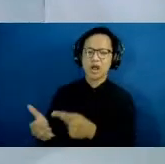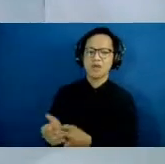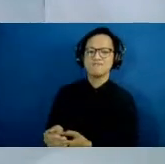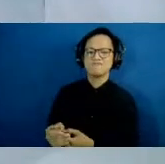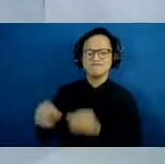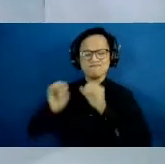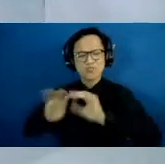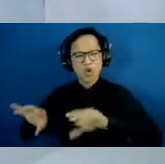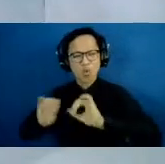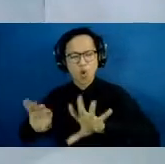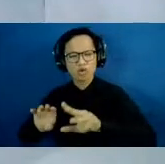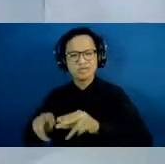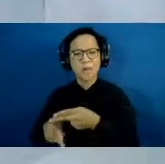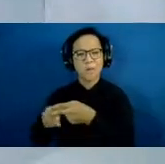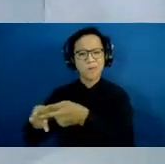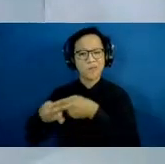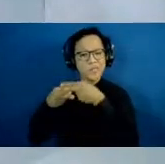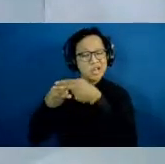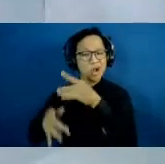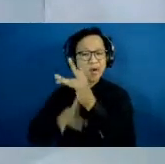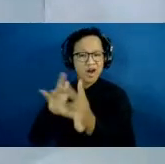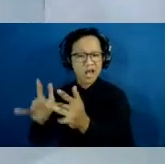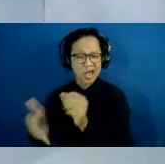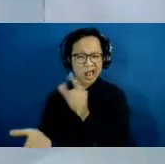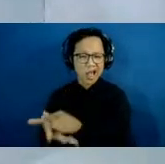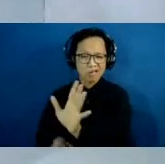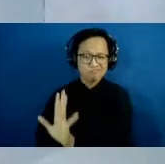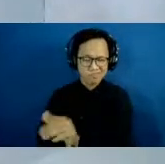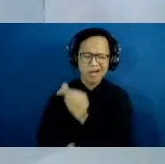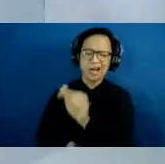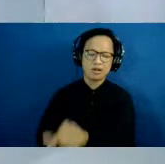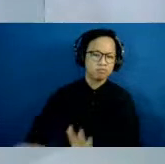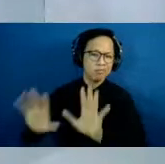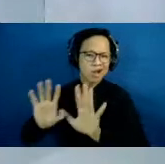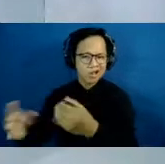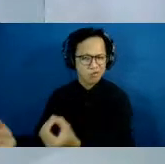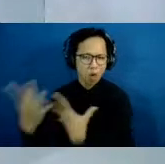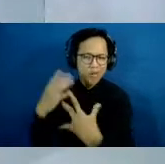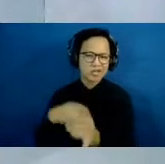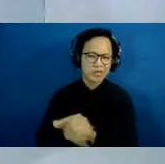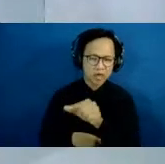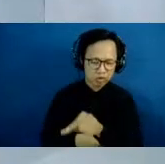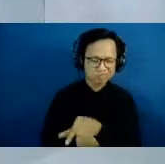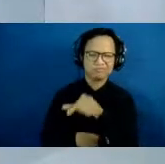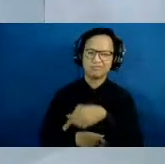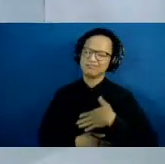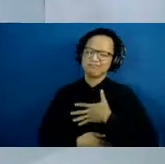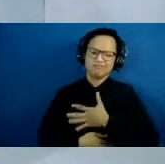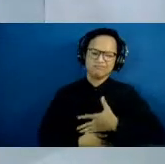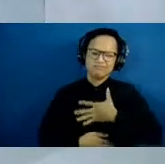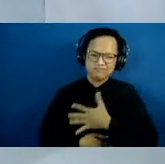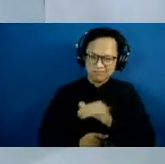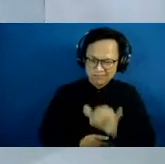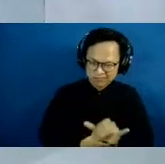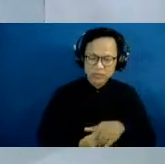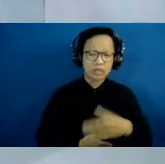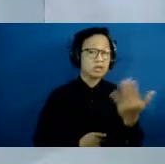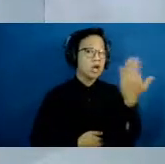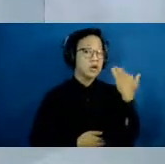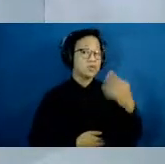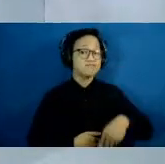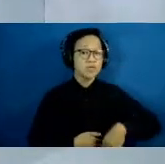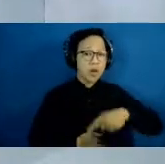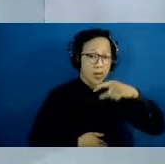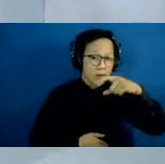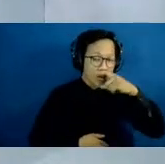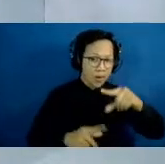ilegal, sehingga memang itu terkadang memang meresahkan jadinya. Nah, berkenan tadi yang ditanyakan oleh Bang Andi ya,